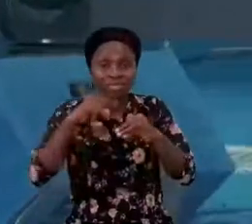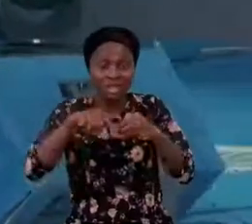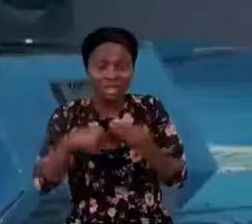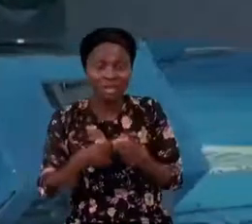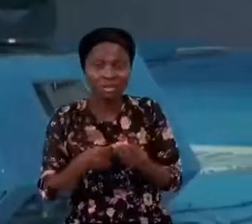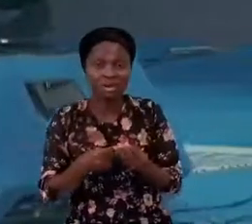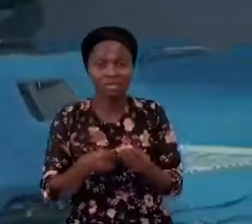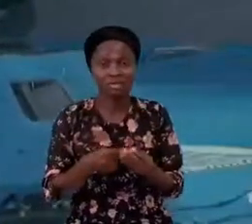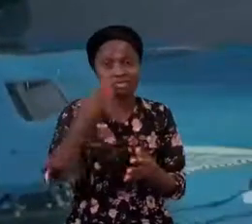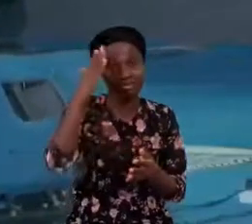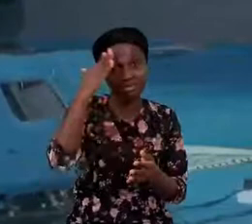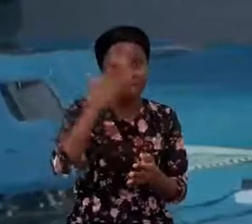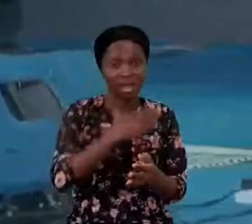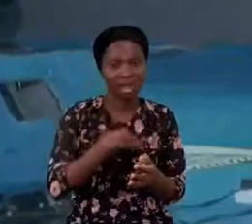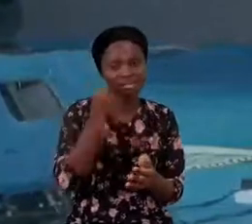de prix.